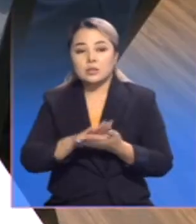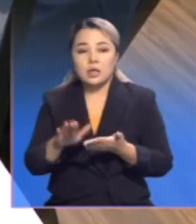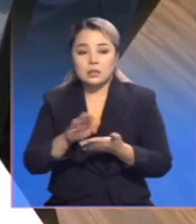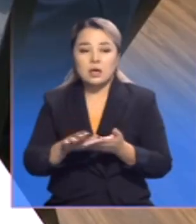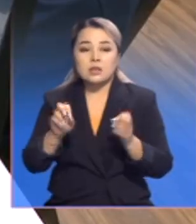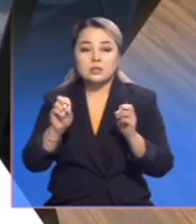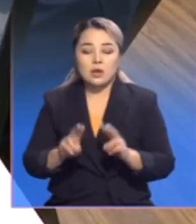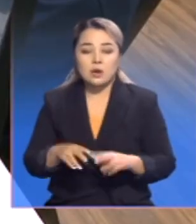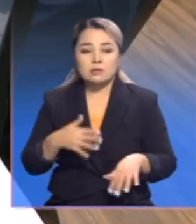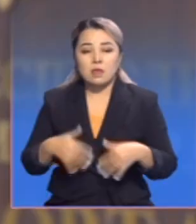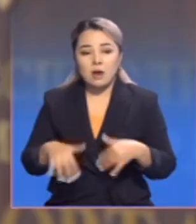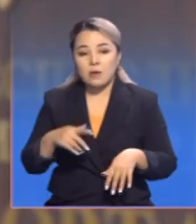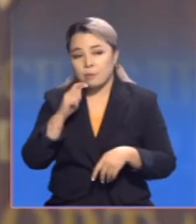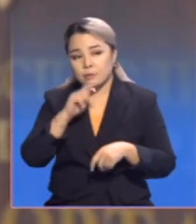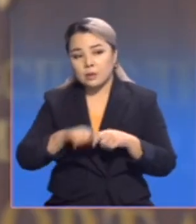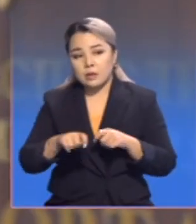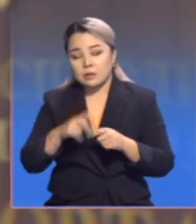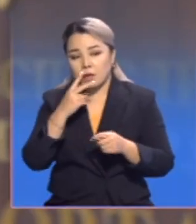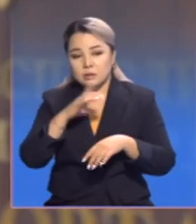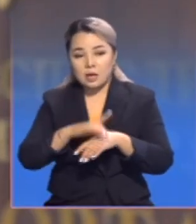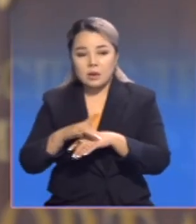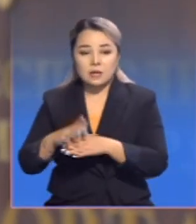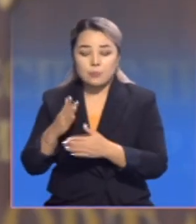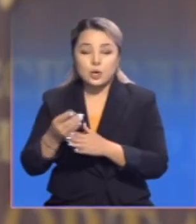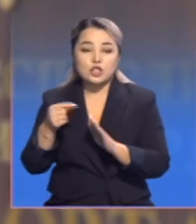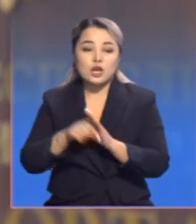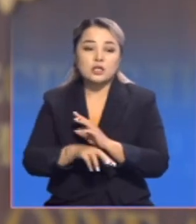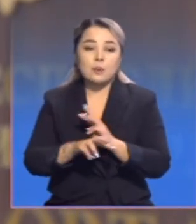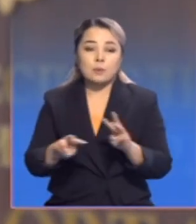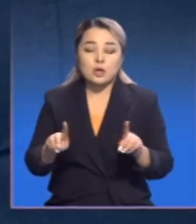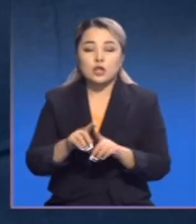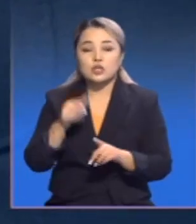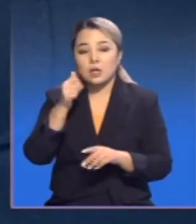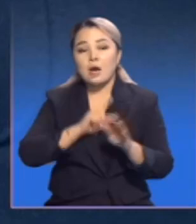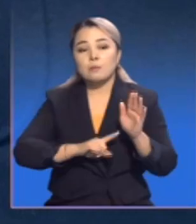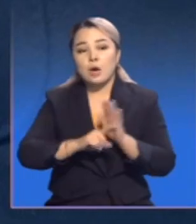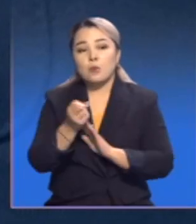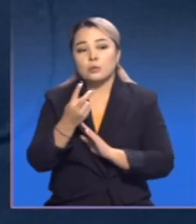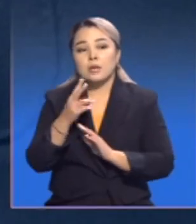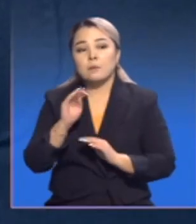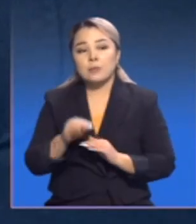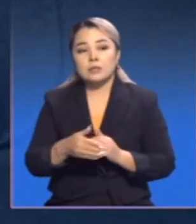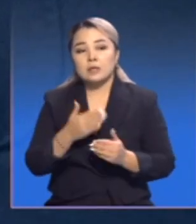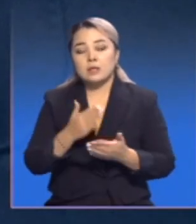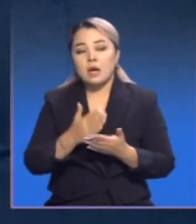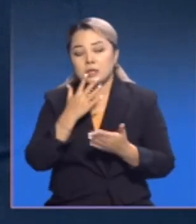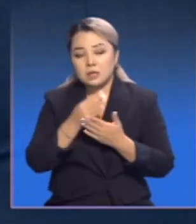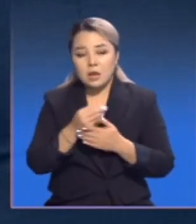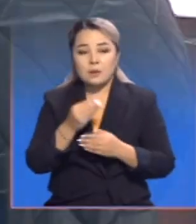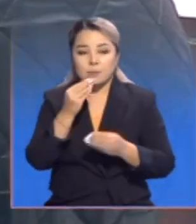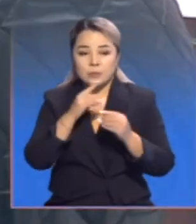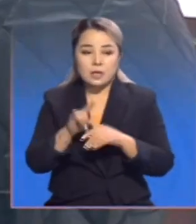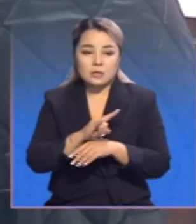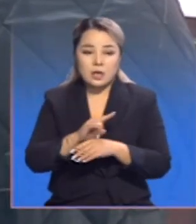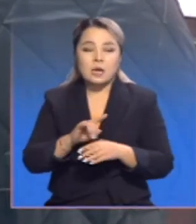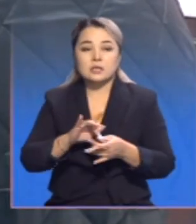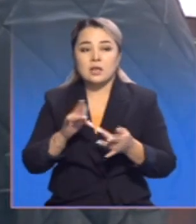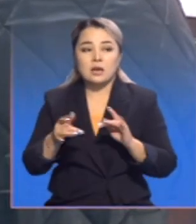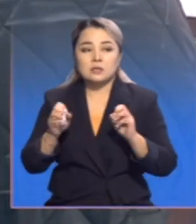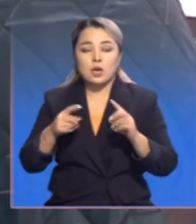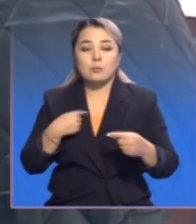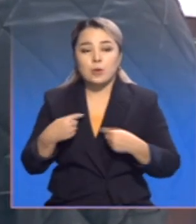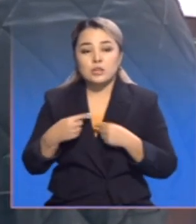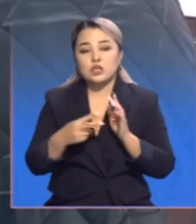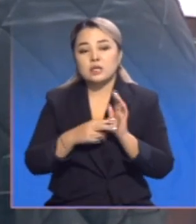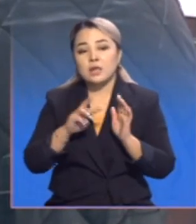дағдылануы ақсап тұрғаны рас. Ішкі істер министрлігінің мәліметінше жыл басынан бері 12 мың интернет алаяқтық фактісі тіркеліп, зардаптың көлемі